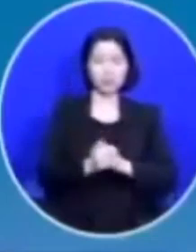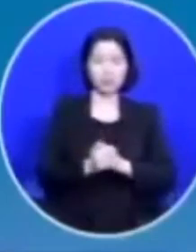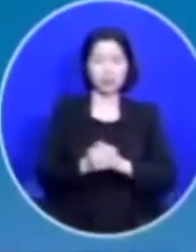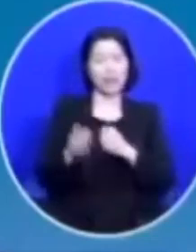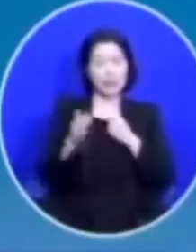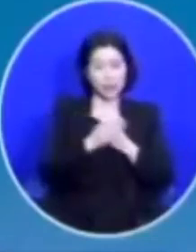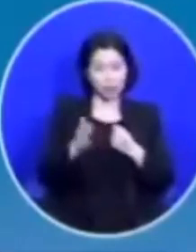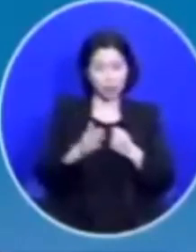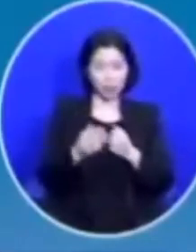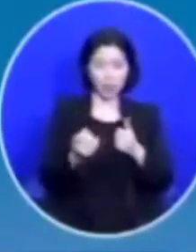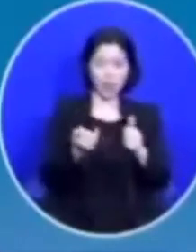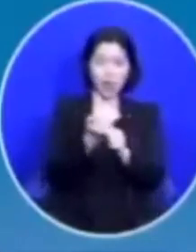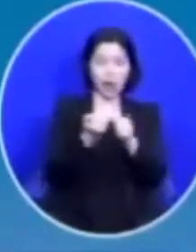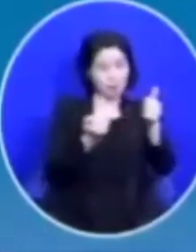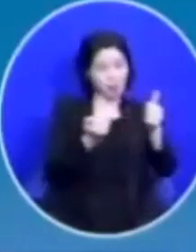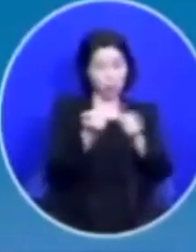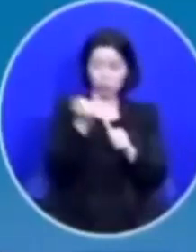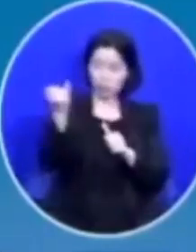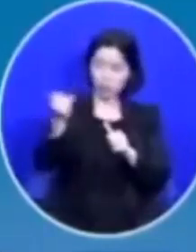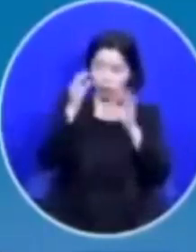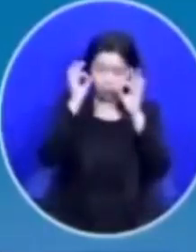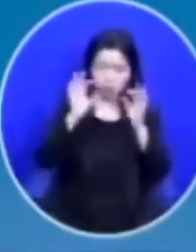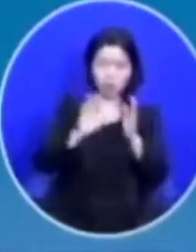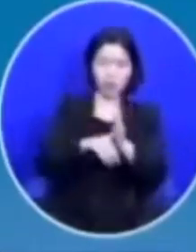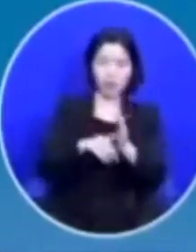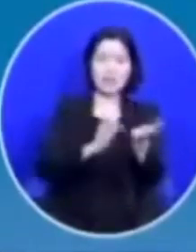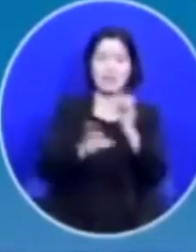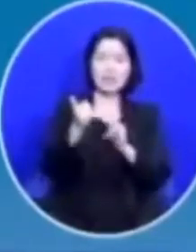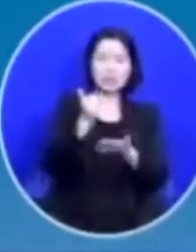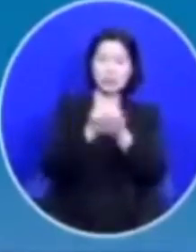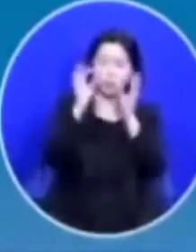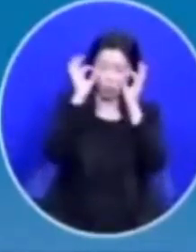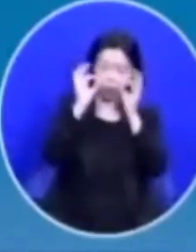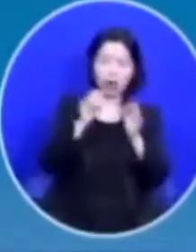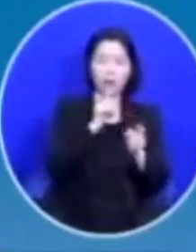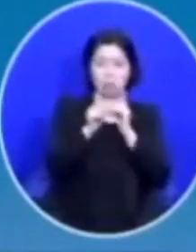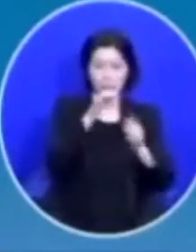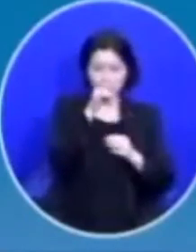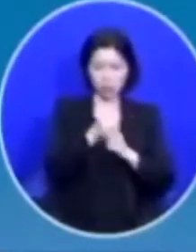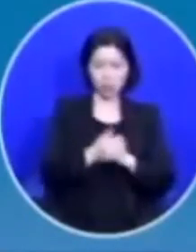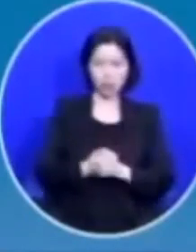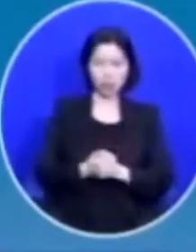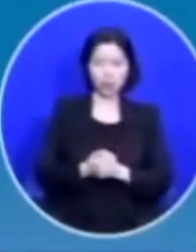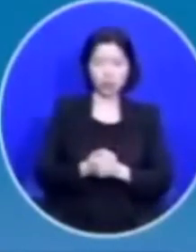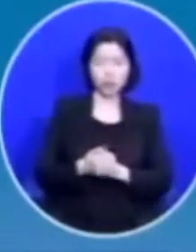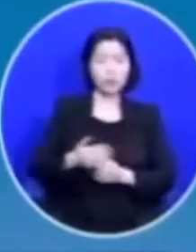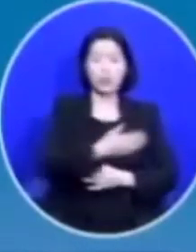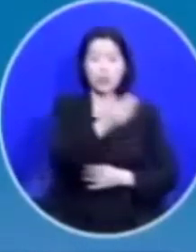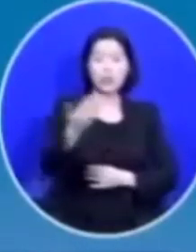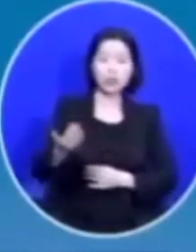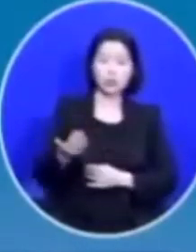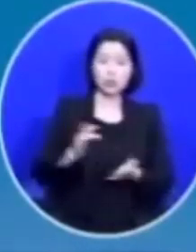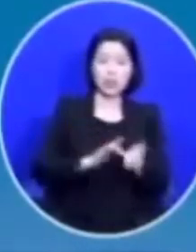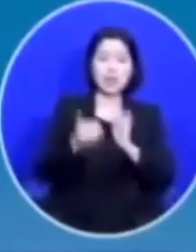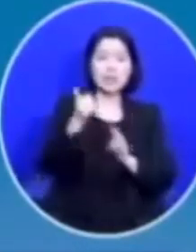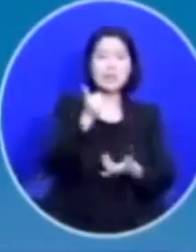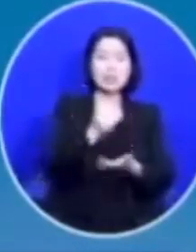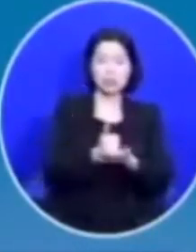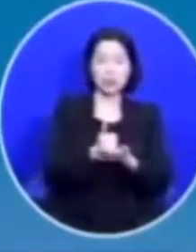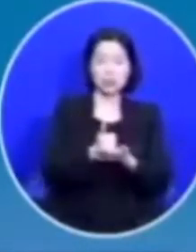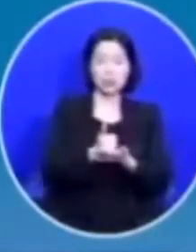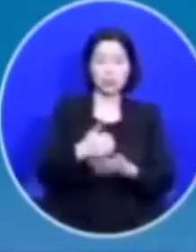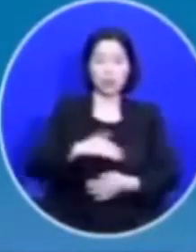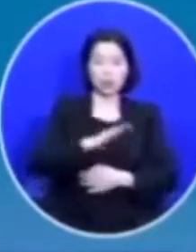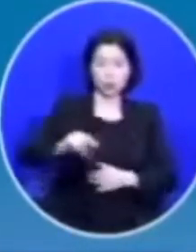그래서 배우자를 볼 때 예수님을 바라보라 고 하는 겁니다 여러분 예수님은 우리를